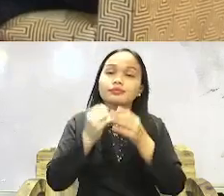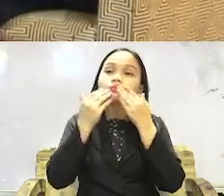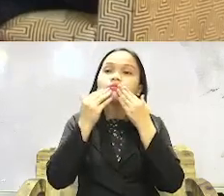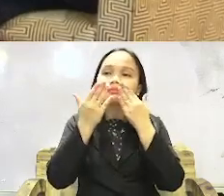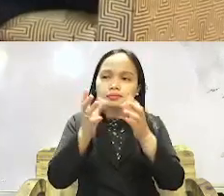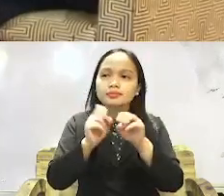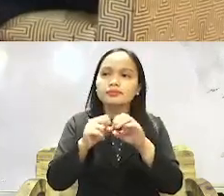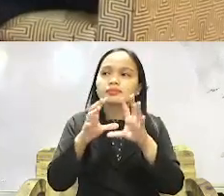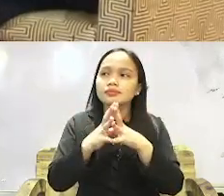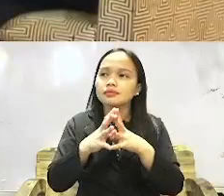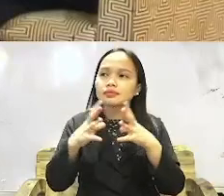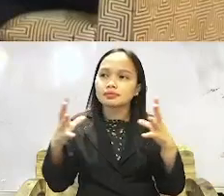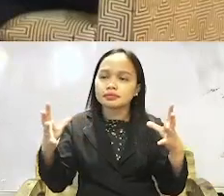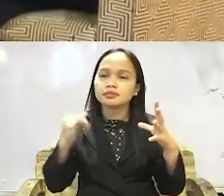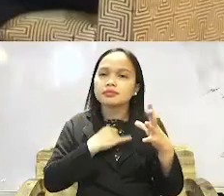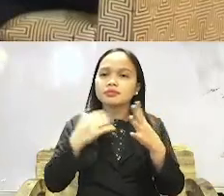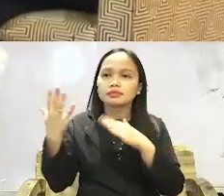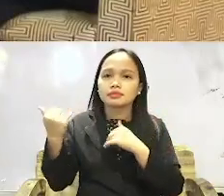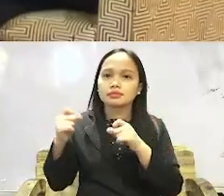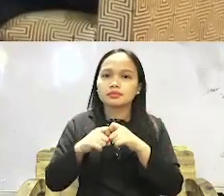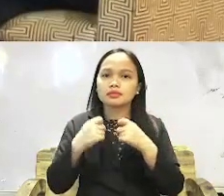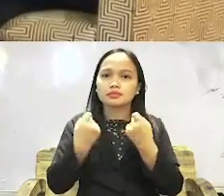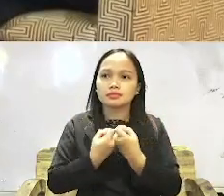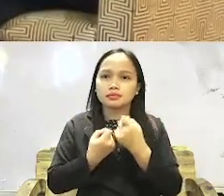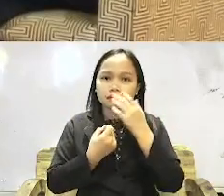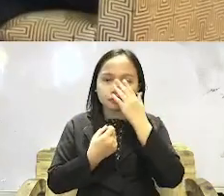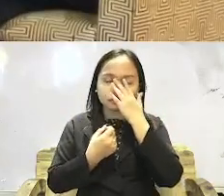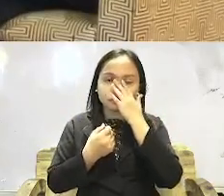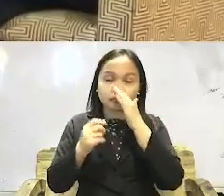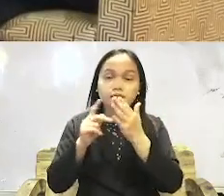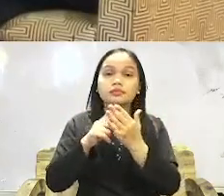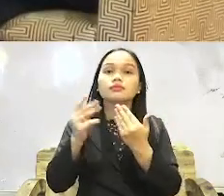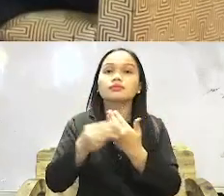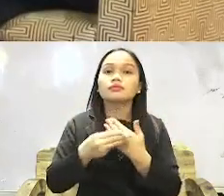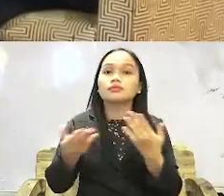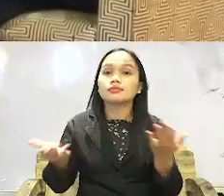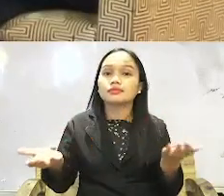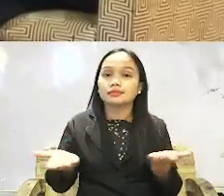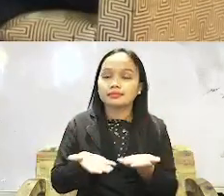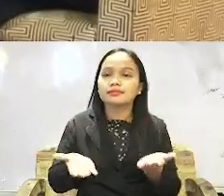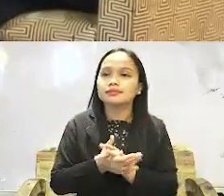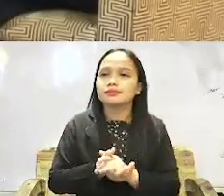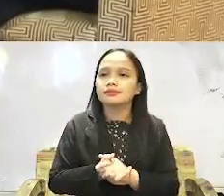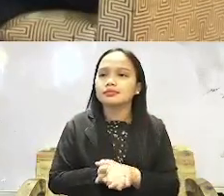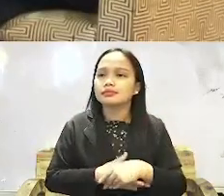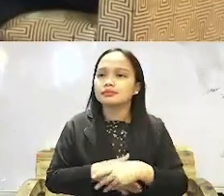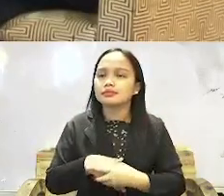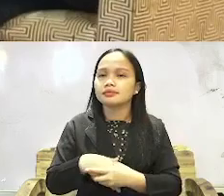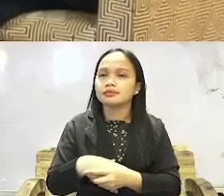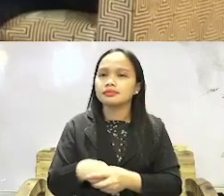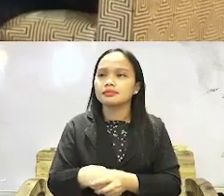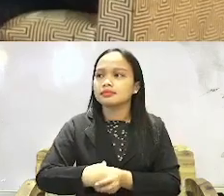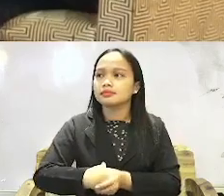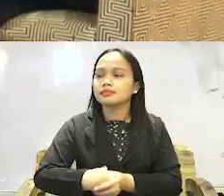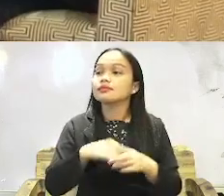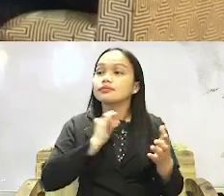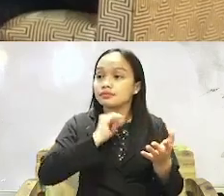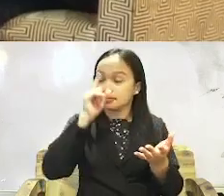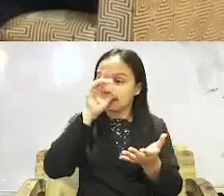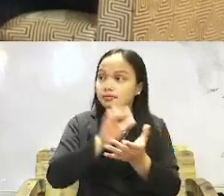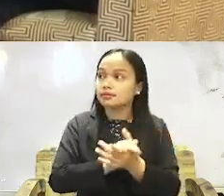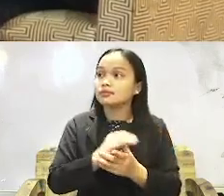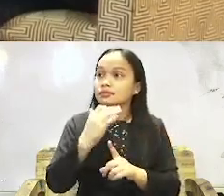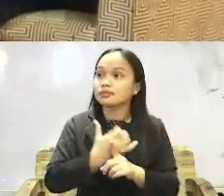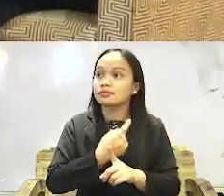I hope yung focus may natutunan ko sa program natin yun. Yun, sir. Yeah, and I believe na ang bawat isa po sa inyo